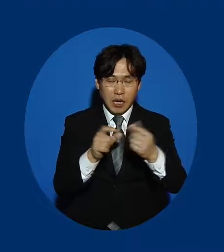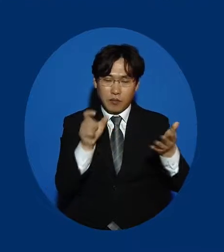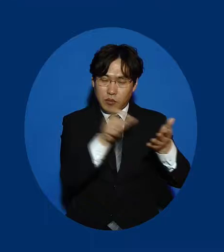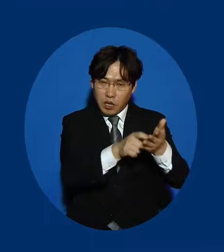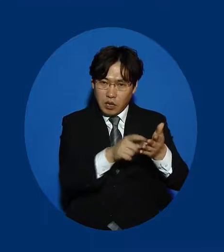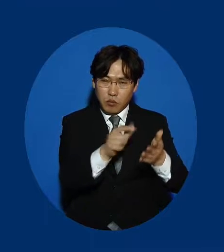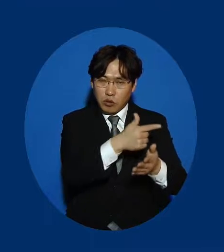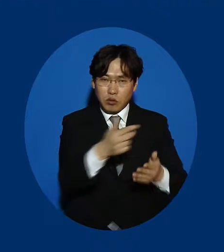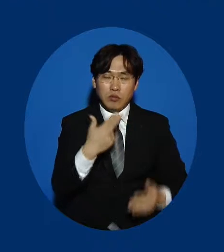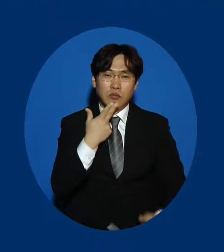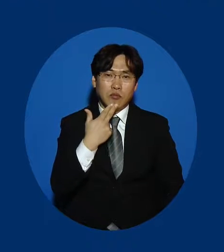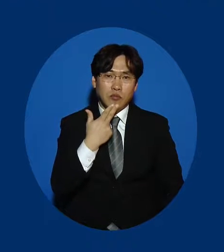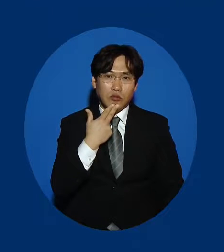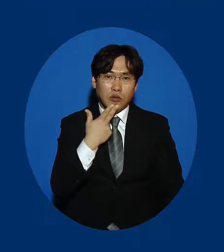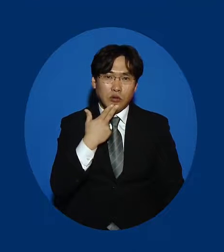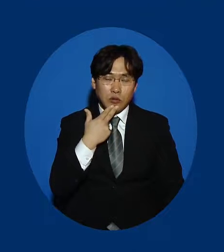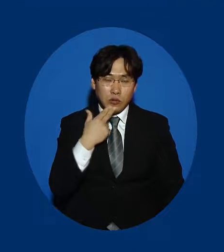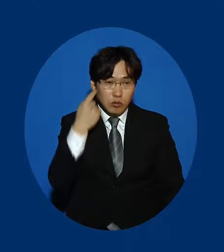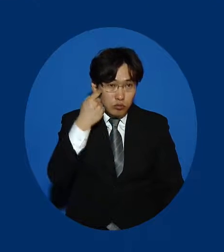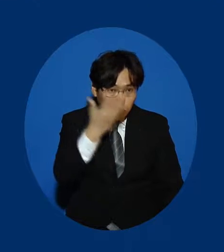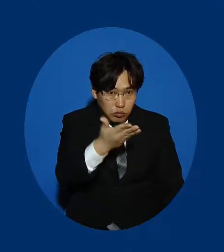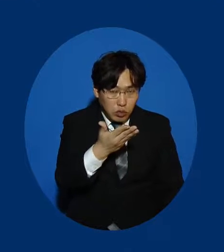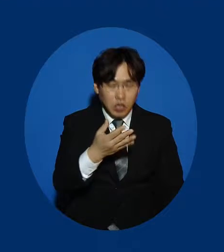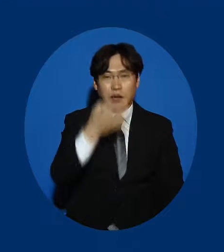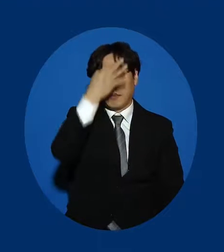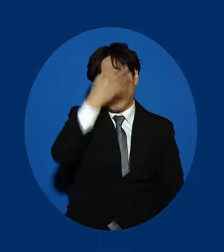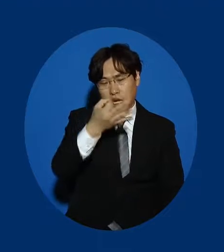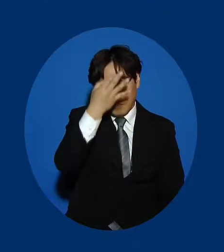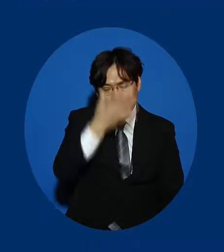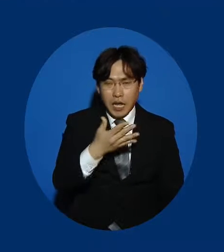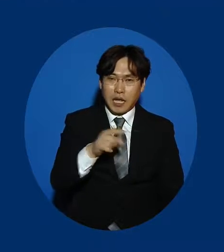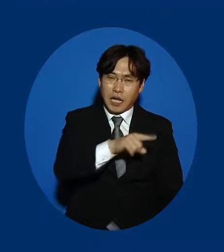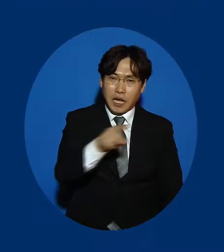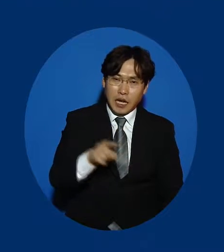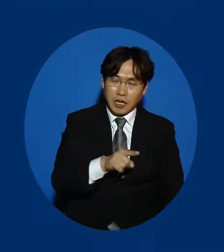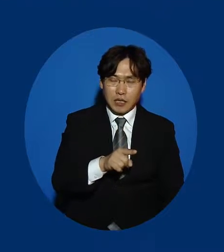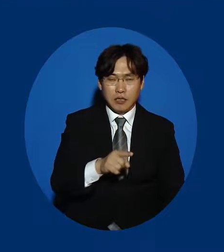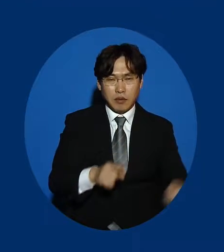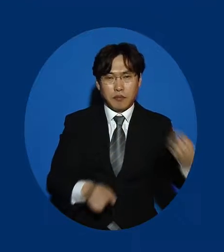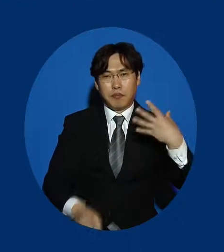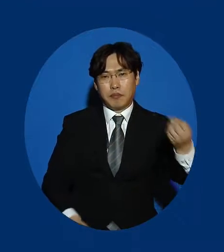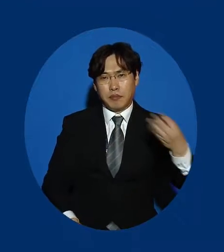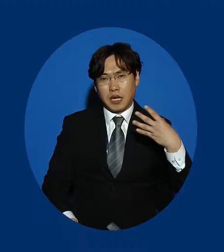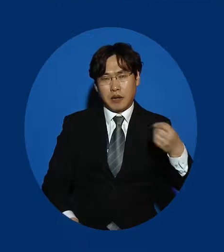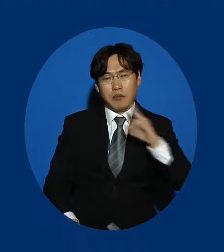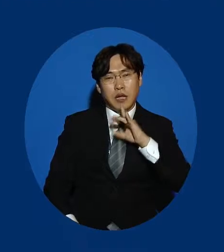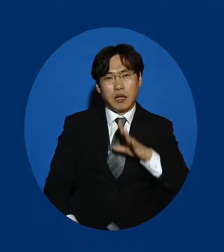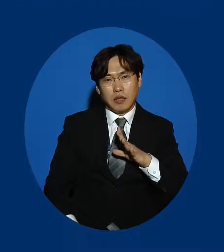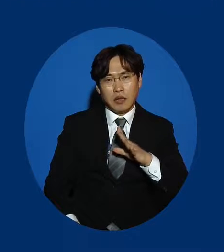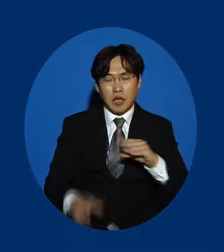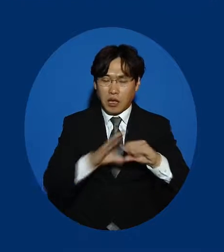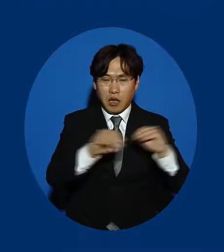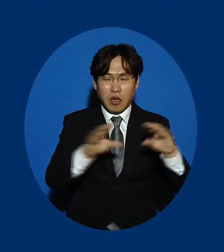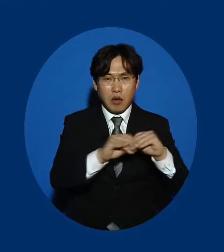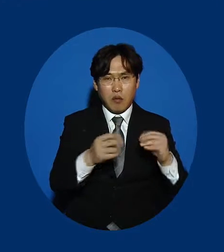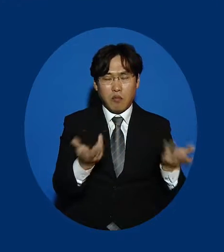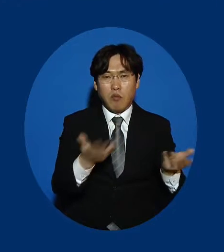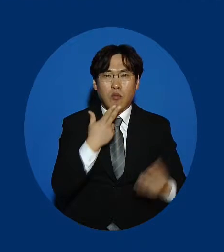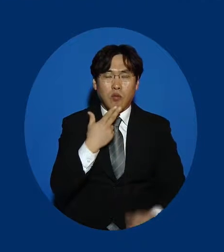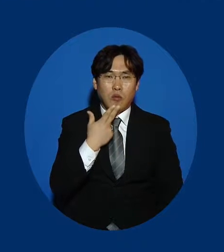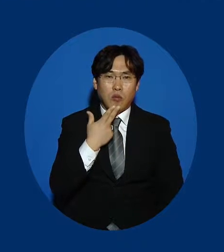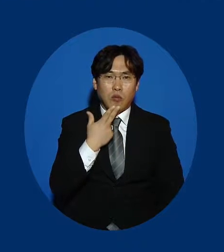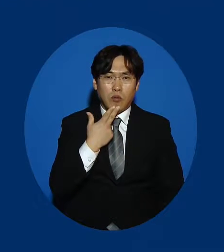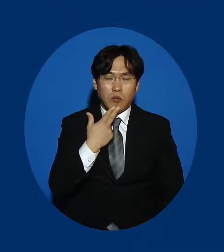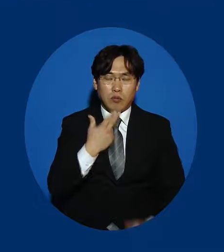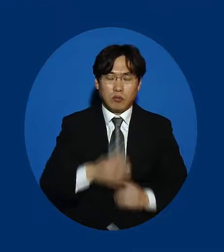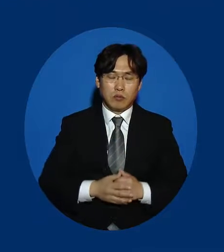안 해서 저희가 문의를 했더니 너무 미안하다 하는데 저희가 좀 나름대로 케이스가 필요해서